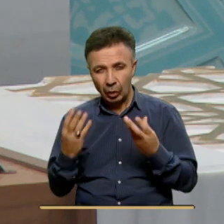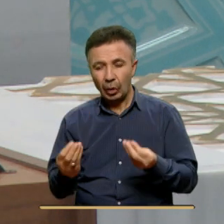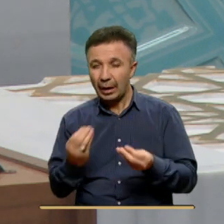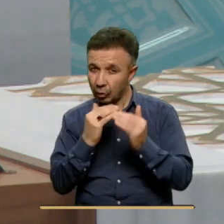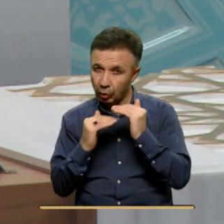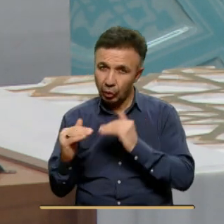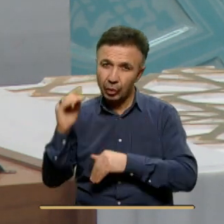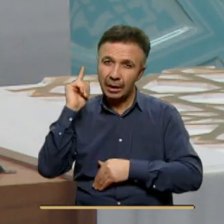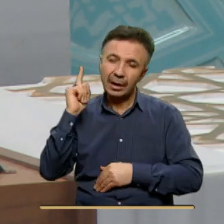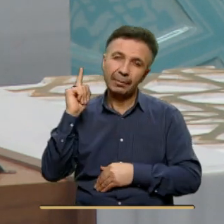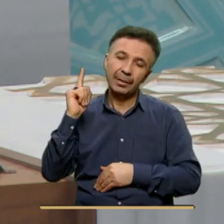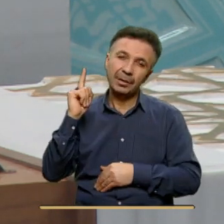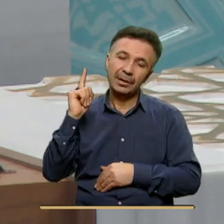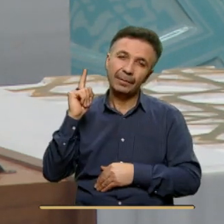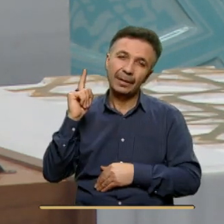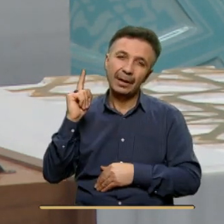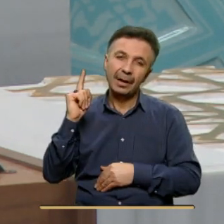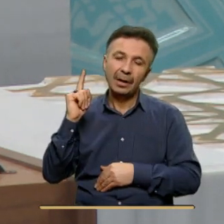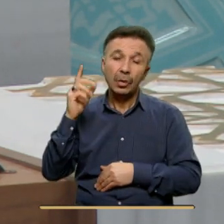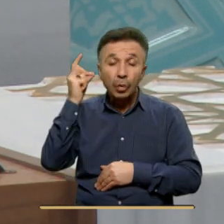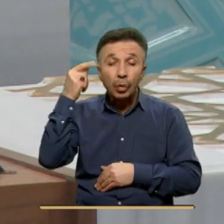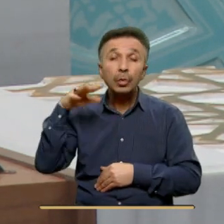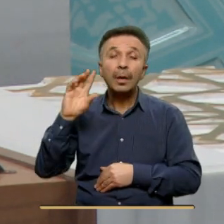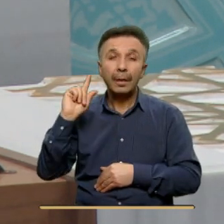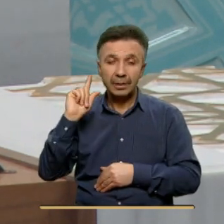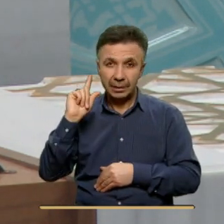Celle Celaluhu'nu hatırdan çıkarmayarak